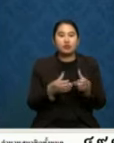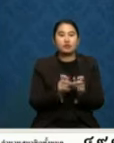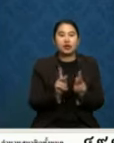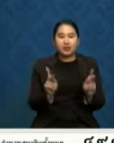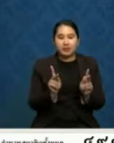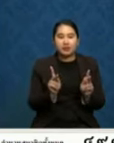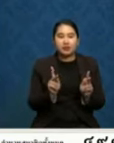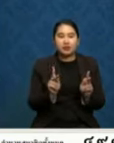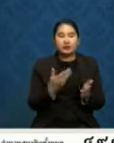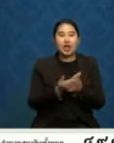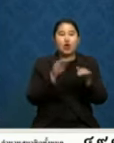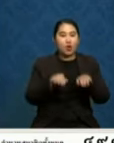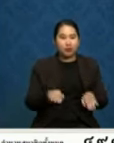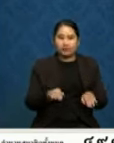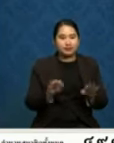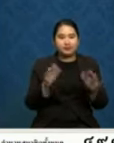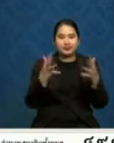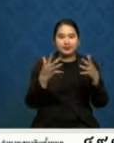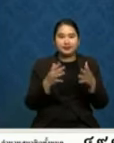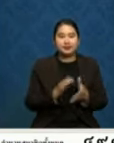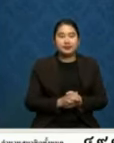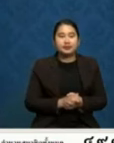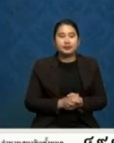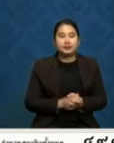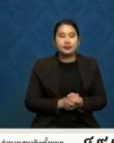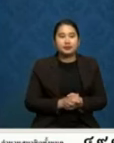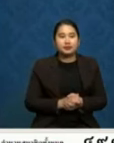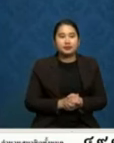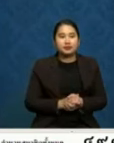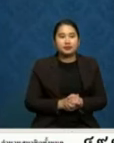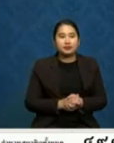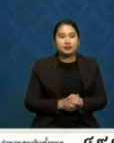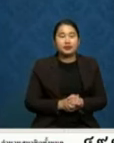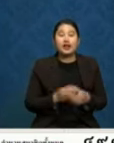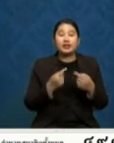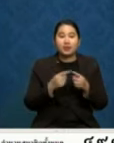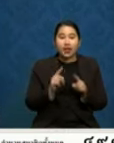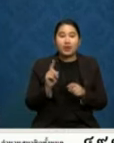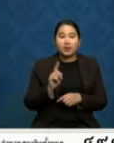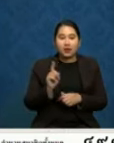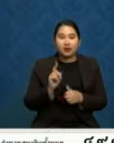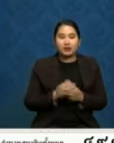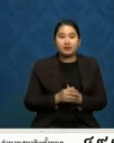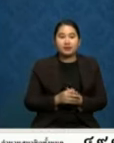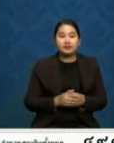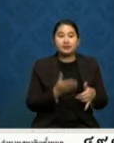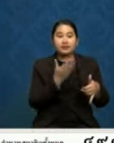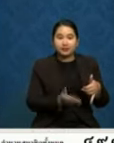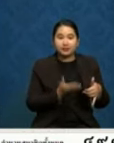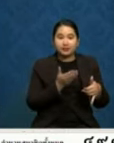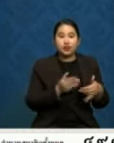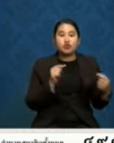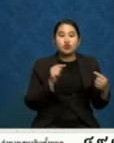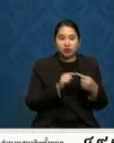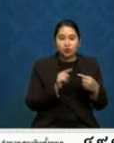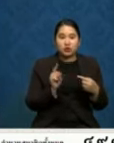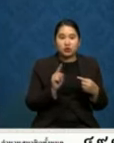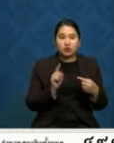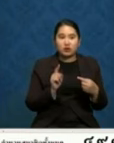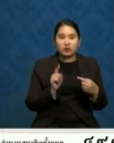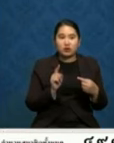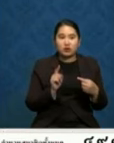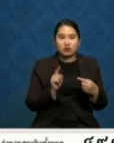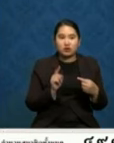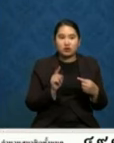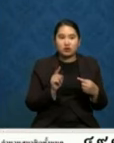ประมาณไม่ได้มีการปรับลดงบประมาณในส่วนนี้แต่อย่างใดนะครับแต่ในกรณีของท่านเนี่ยนะครับเป็นเรื่องของการ